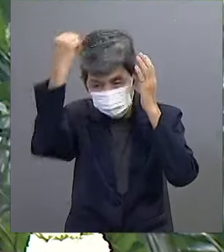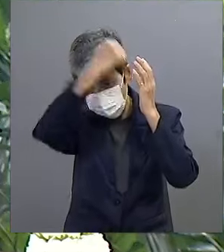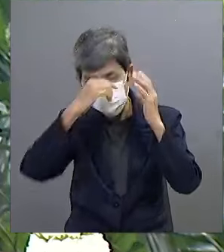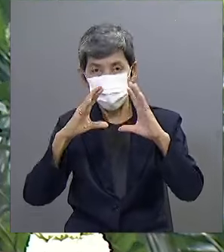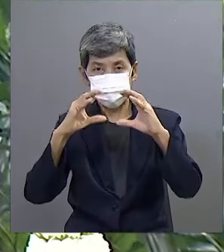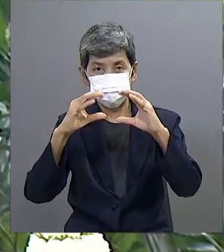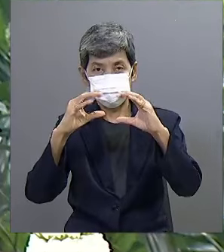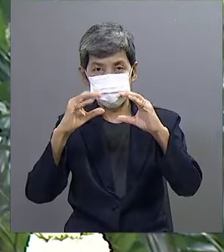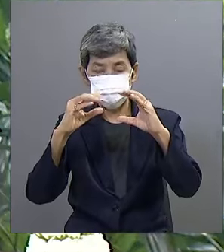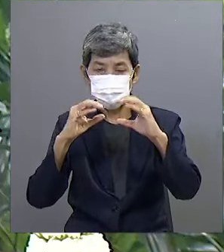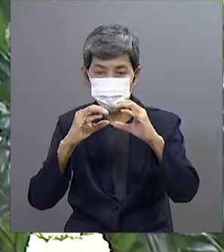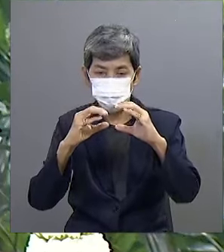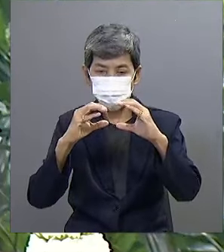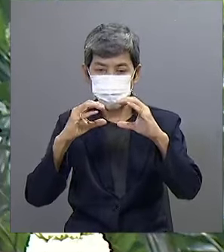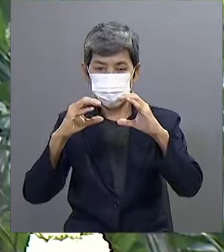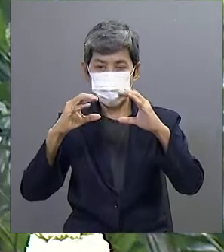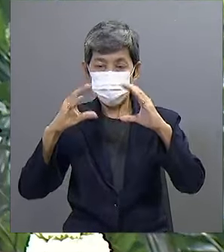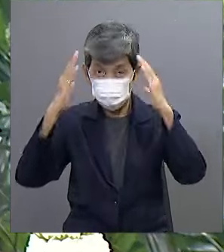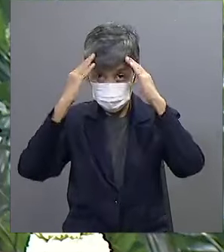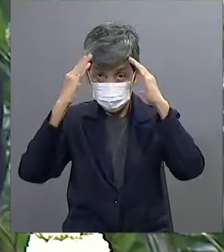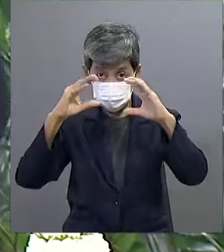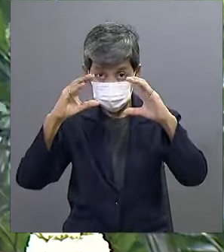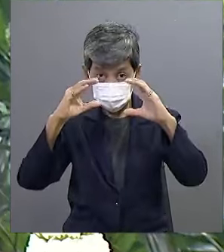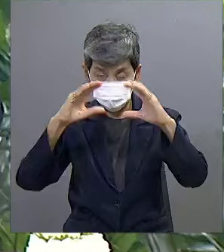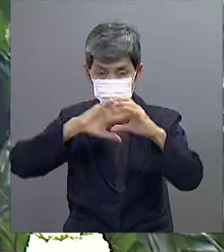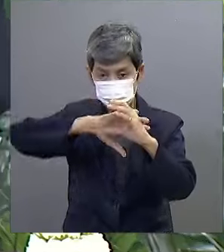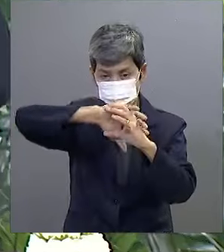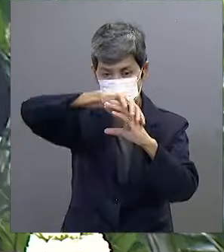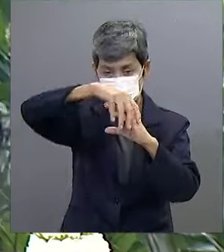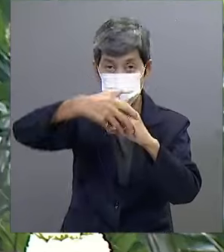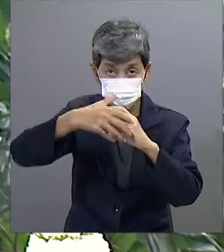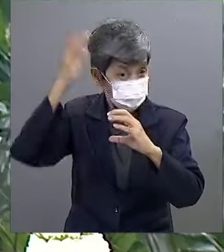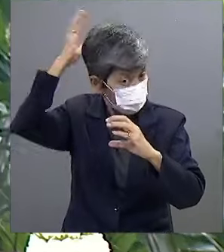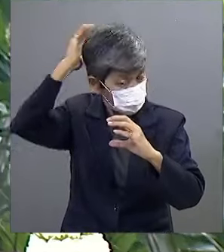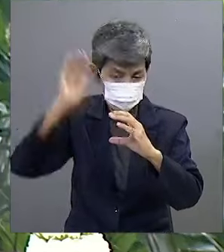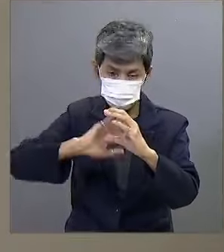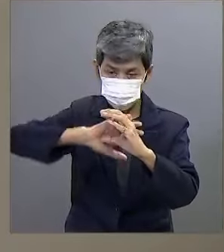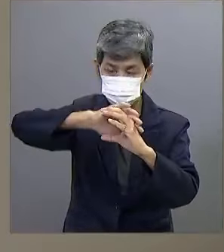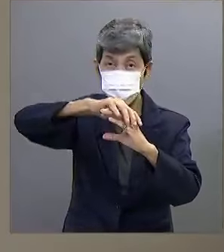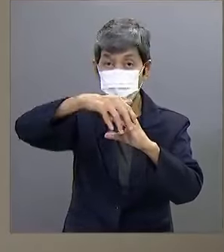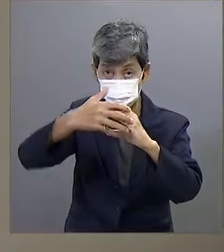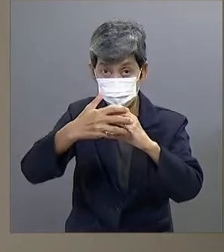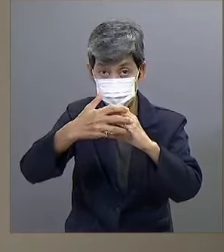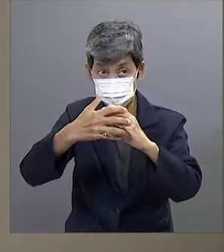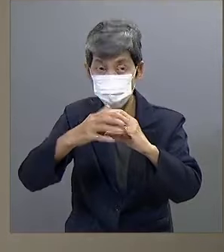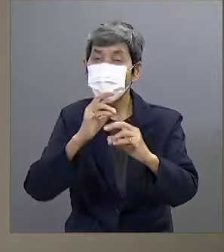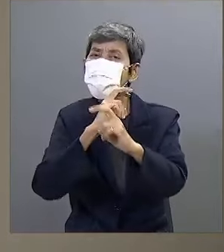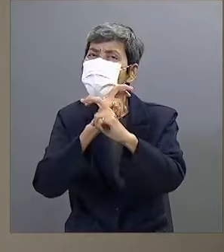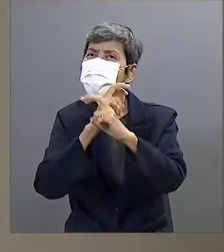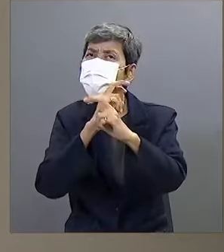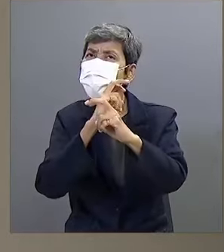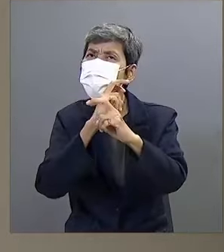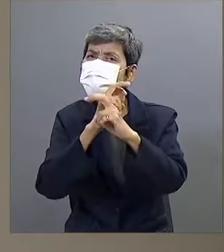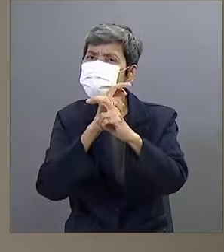ค่อยๆขยายขนาดนะคะแล้วก็มีกระหม่อมที่ยังไม่ปิดเพราะว่าตัวกะโหลกศีรษะนะคะกระดูกกะโหลกทั้งหมด